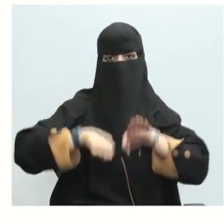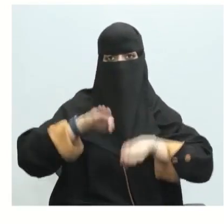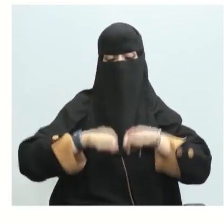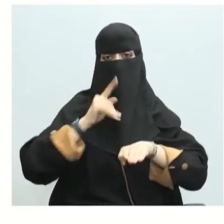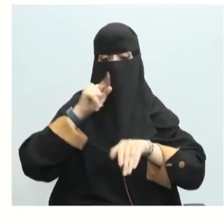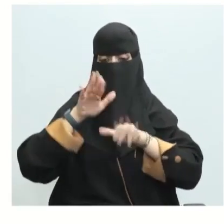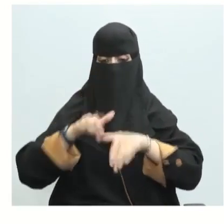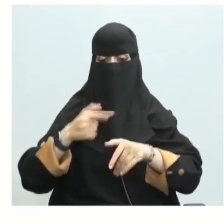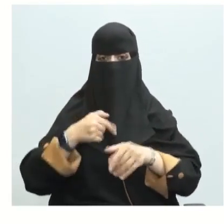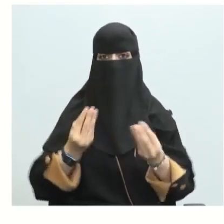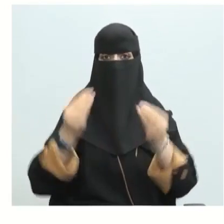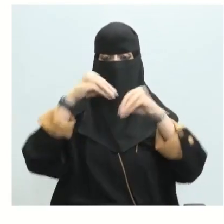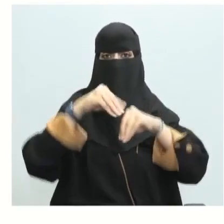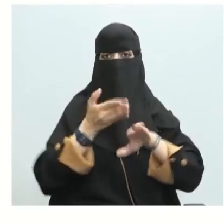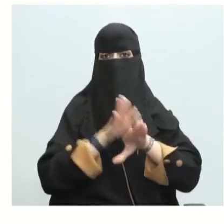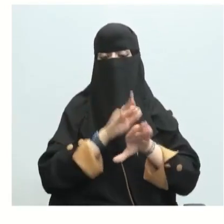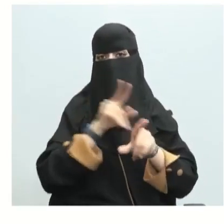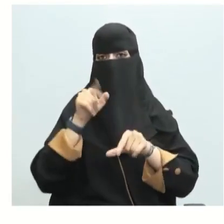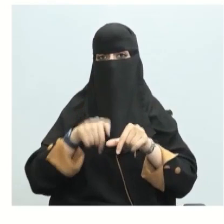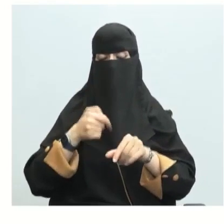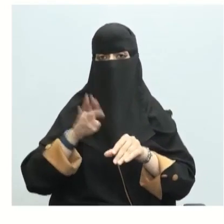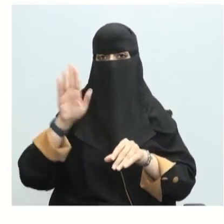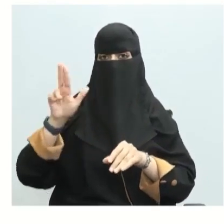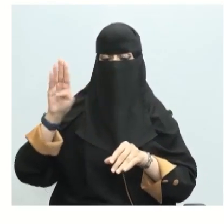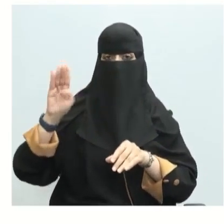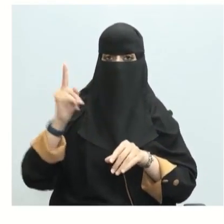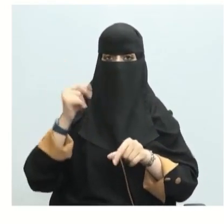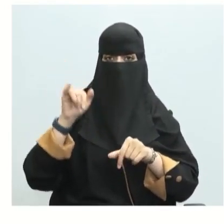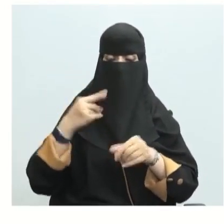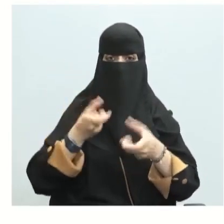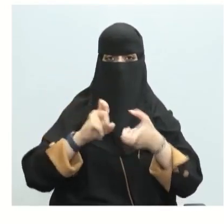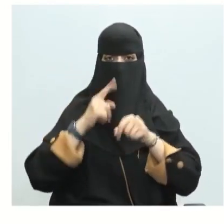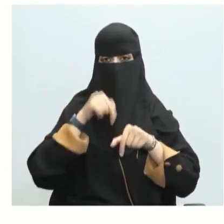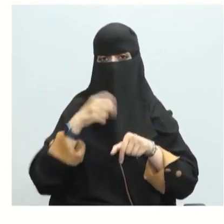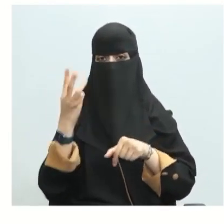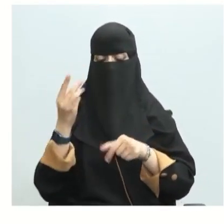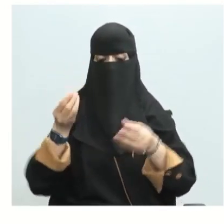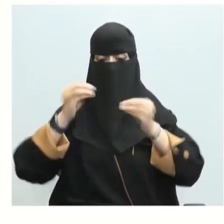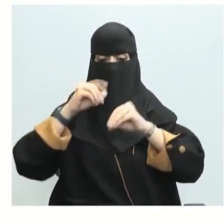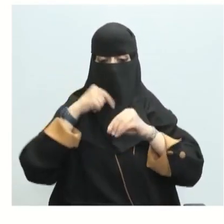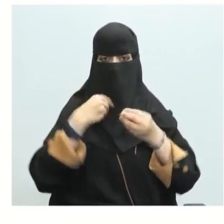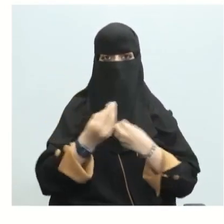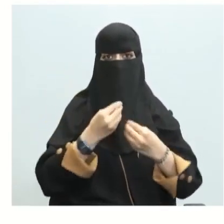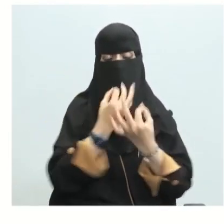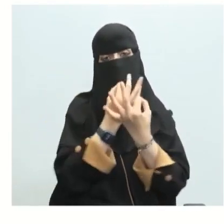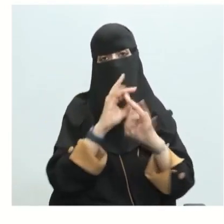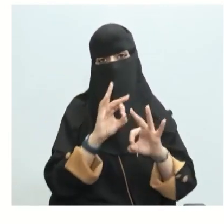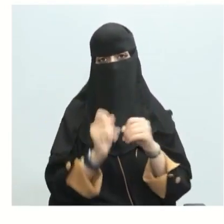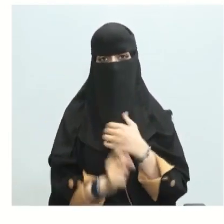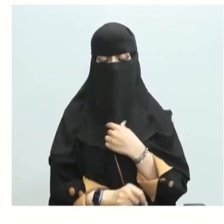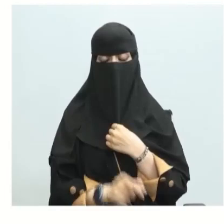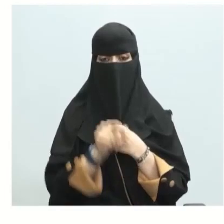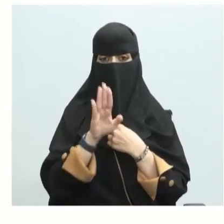الاتيتين تحتويان على الكبريت والاكسجين وثالث اكسيد الكبريت هذا هو التفاعل الكلي